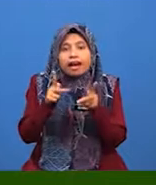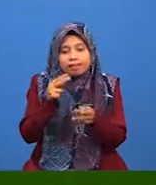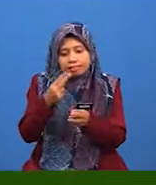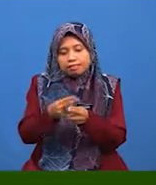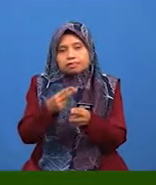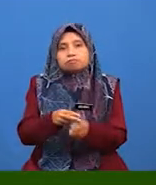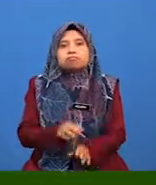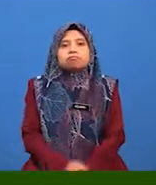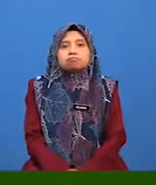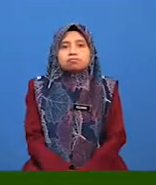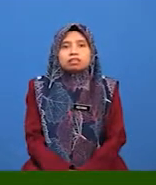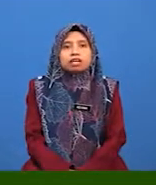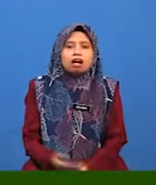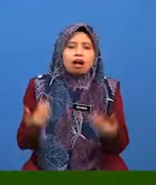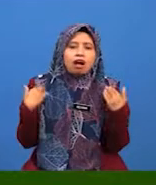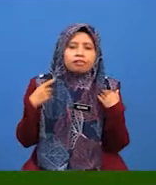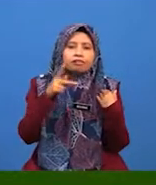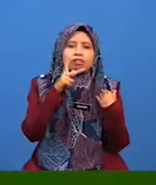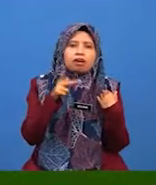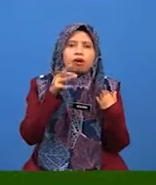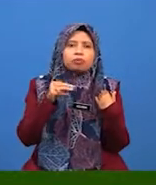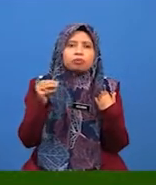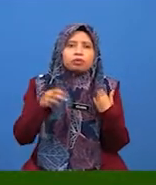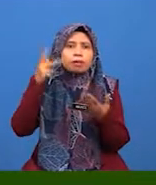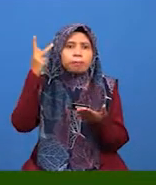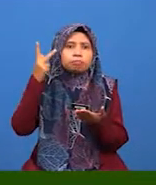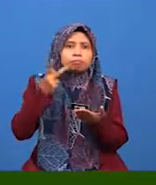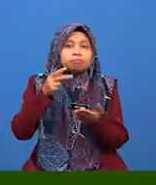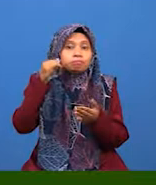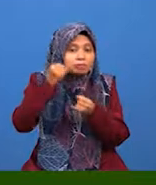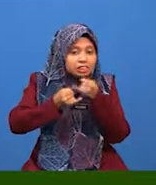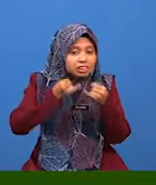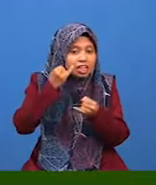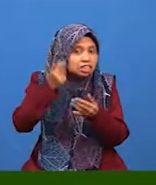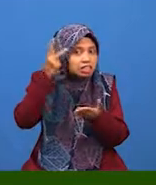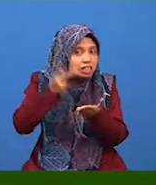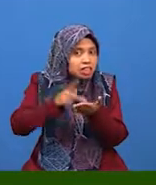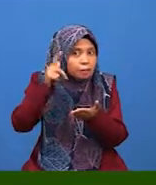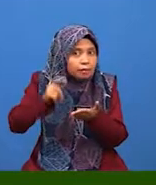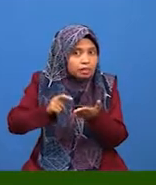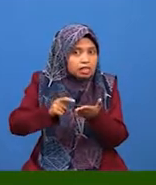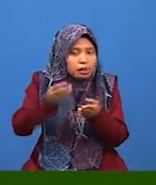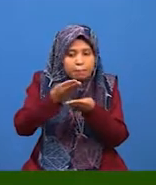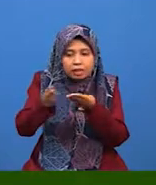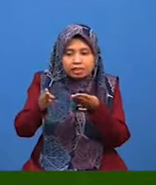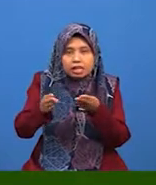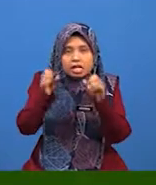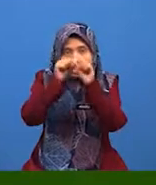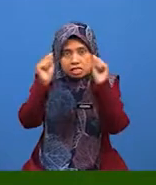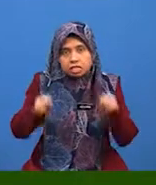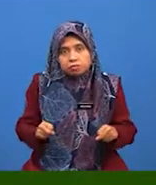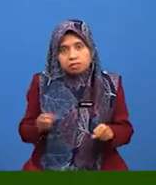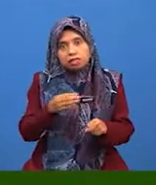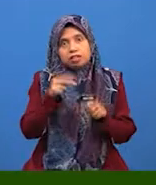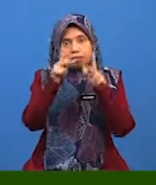nama. Adakah murid-murid berjaya mengenal pasti bahagian subjek dan predikat dalam